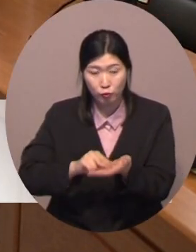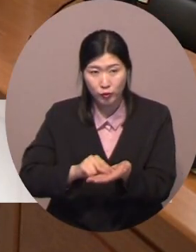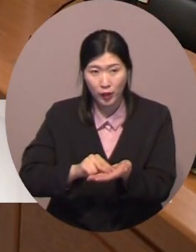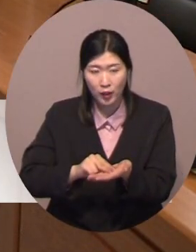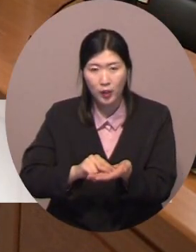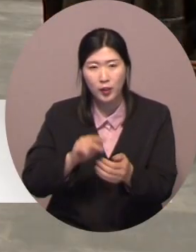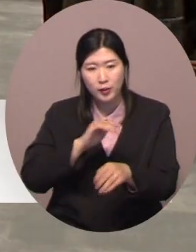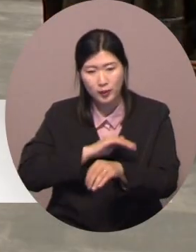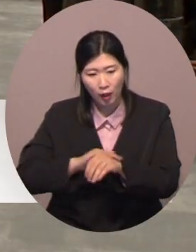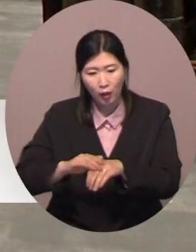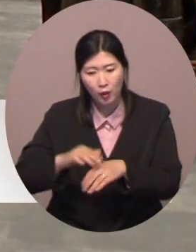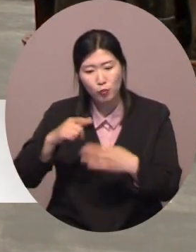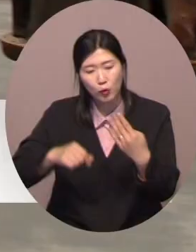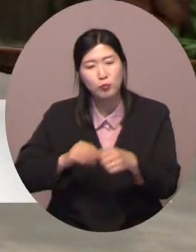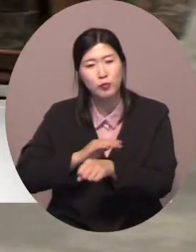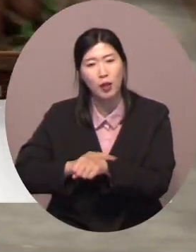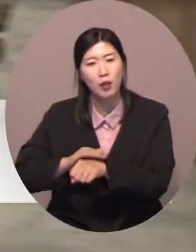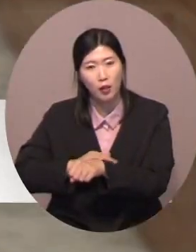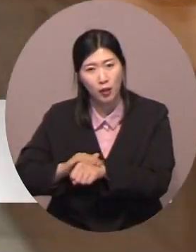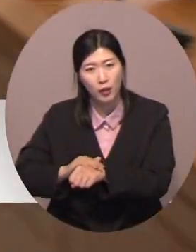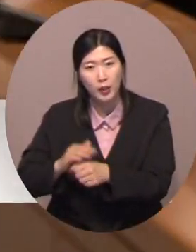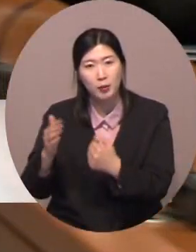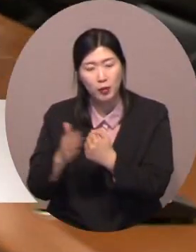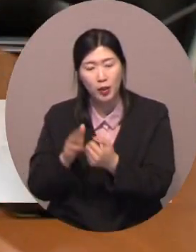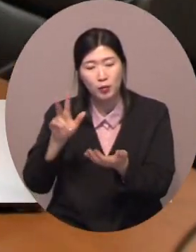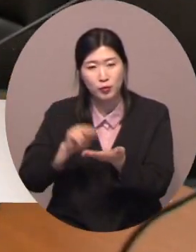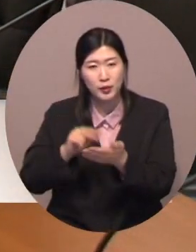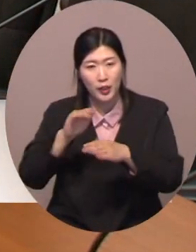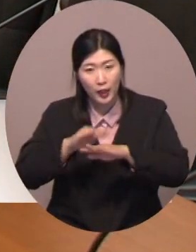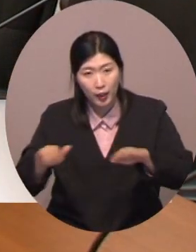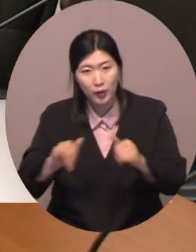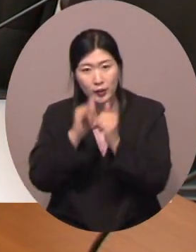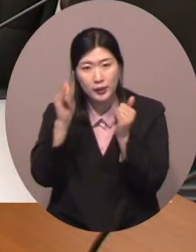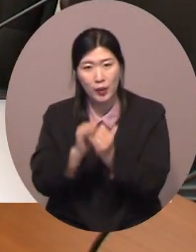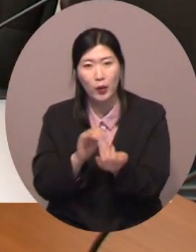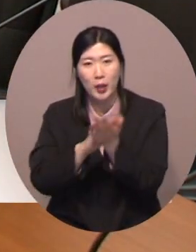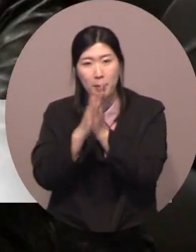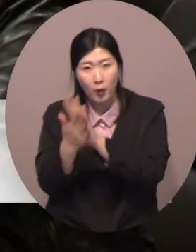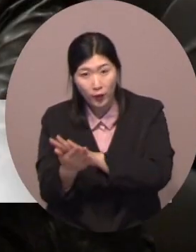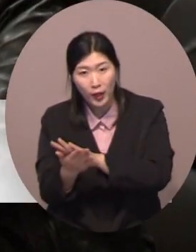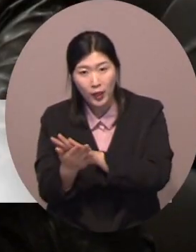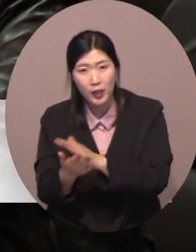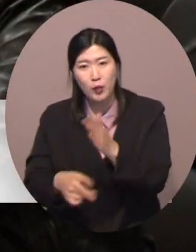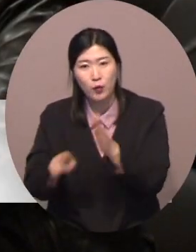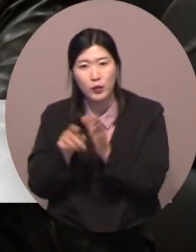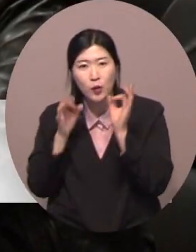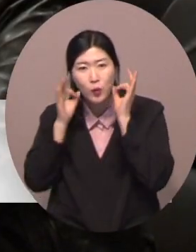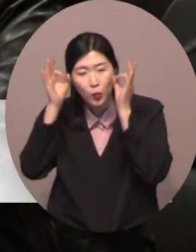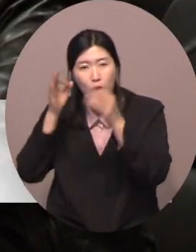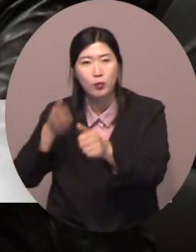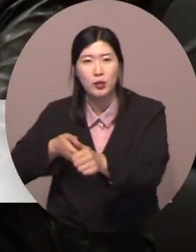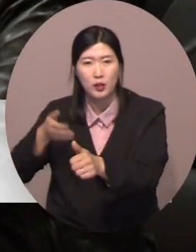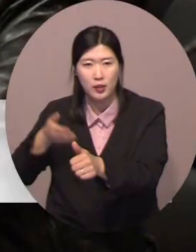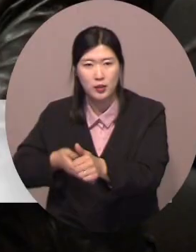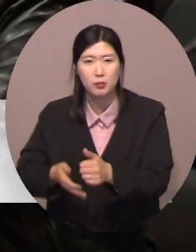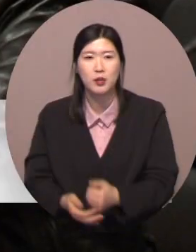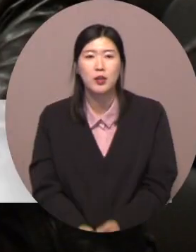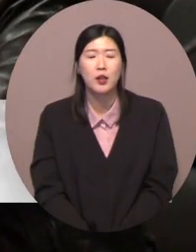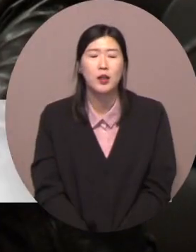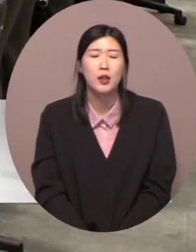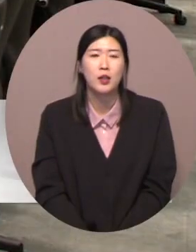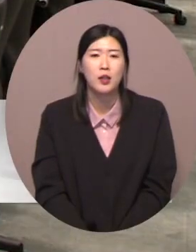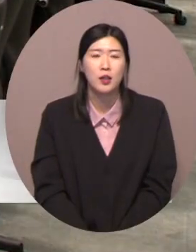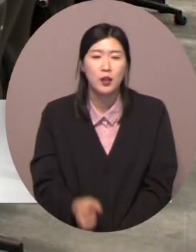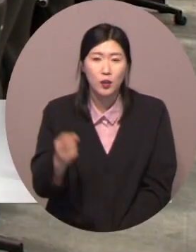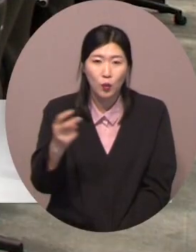충실히 하고 있다며 앞으로는 현안 해결과 사회 변화를 일으킬 수 있도록 기능을 강화해 달라고 주문했습니다 또